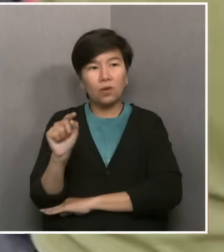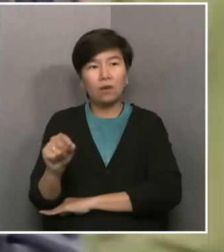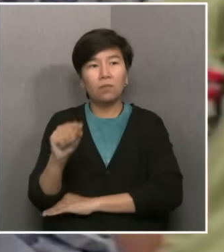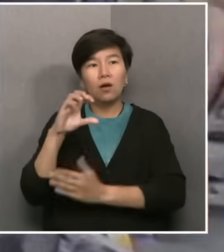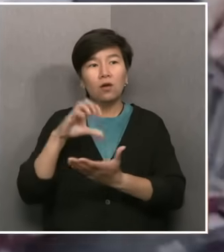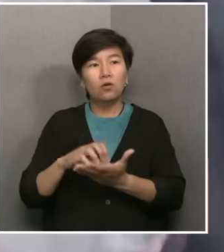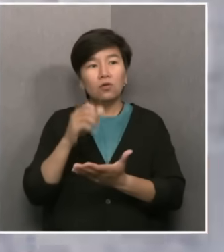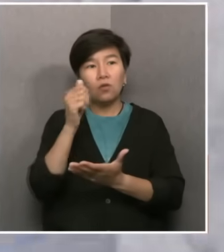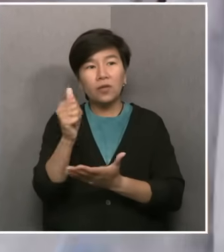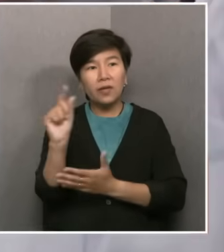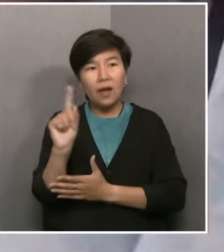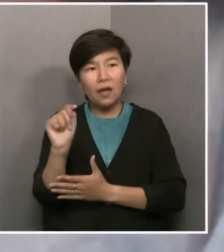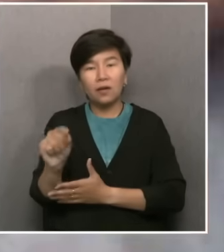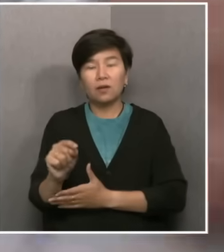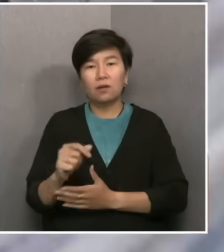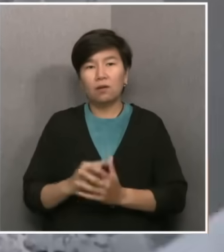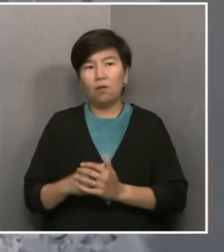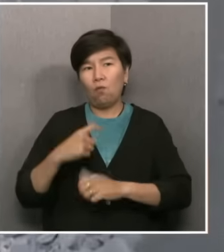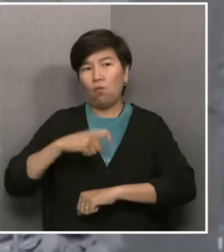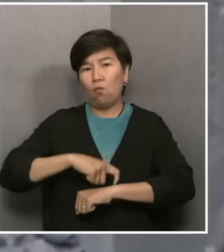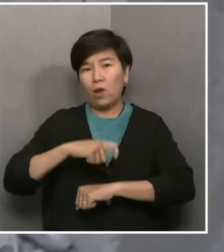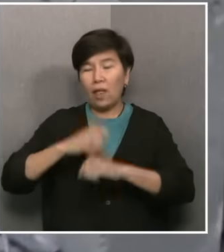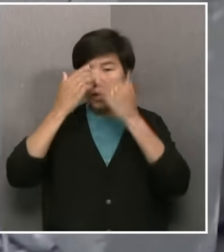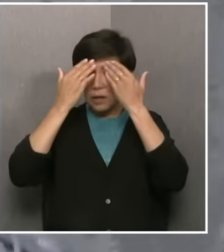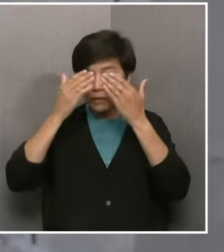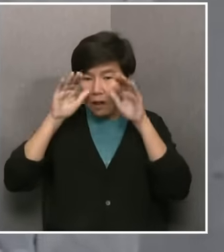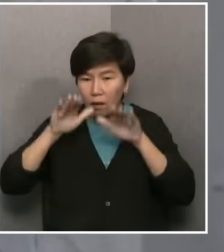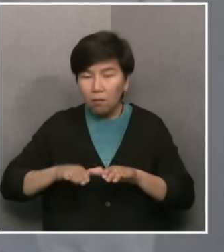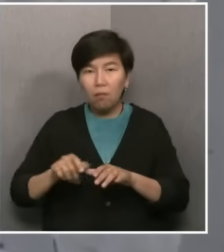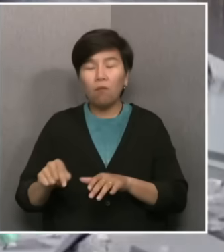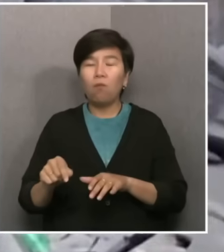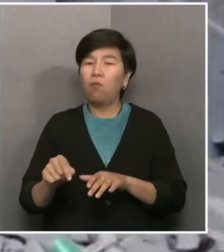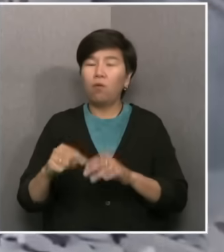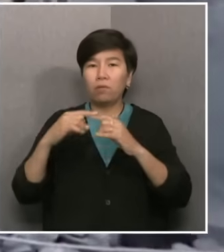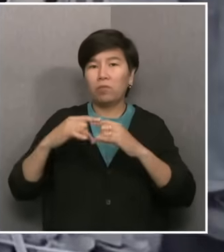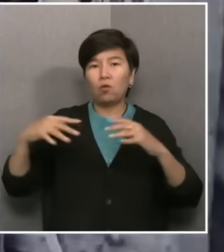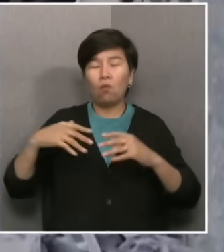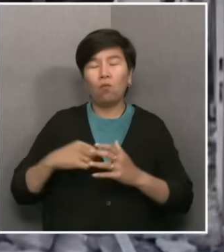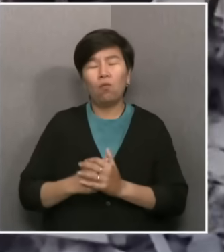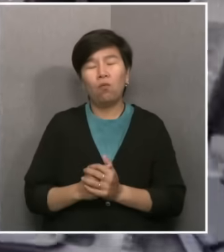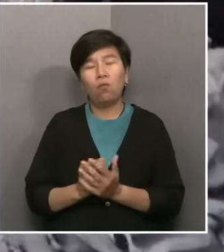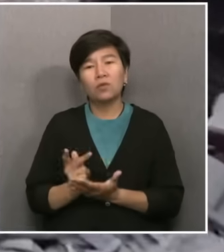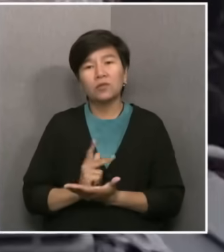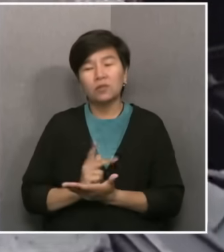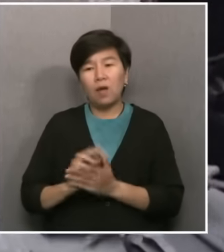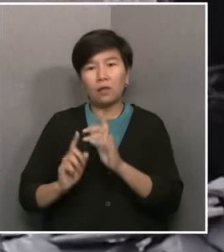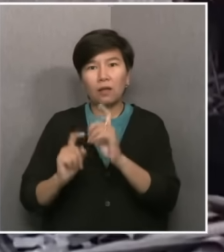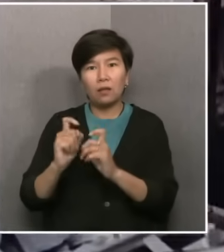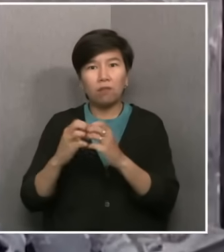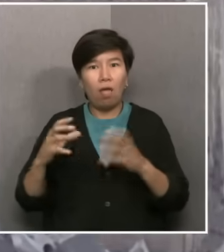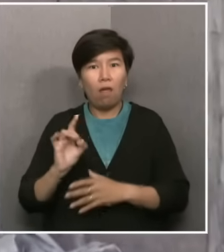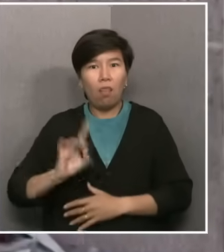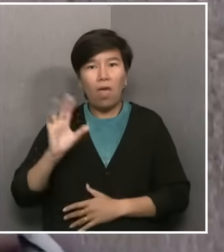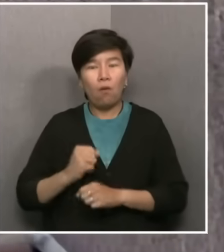ดีที่การการโจมตีไม่ได้เกิดขึ้นในช่วงเวลาดังกล่าวไม่เช่นนั้นอาจจะมีการสูญเสียจำนวนมากเกิดขึ้นค่ะ